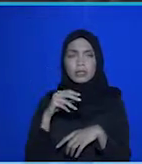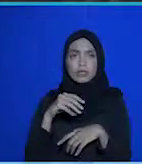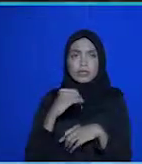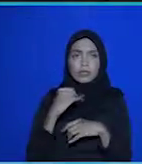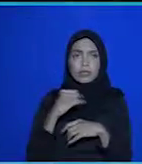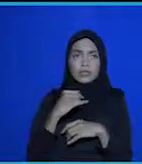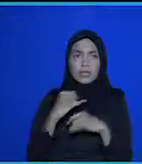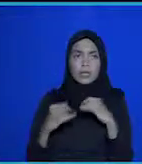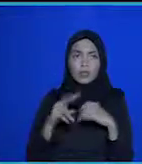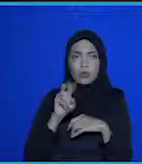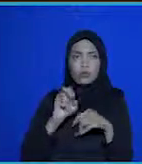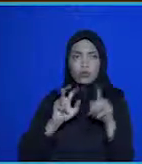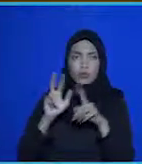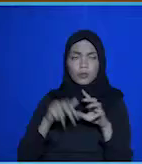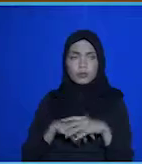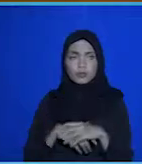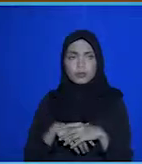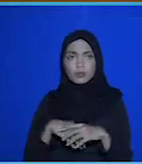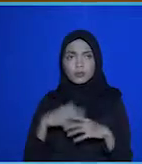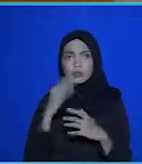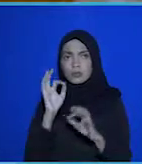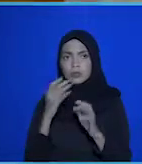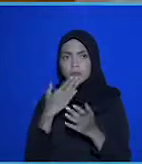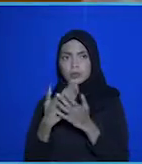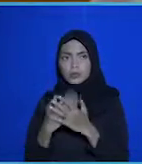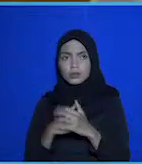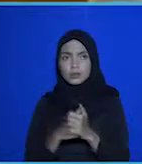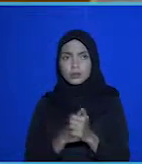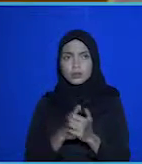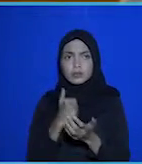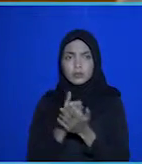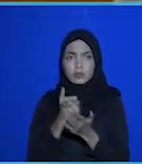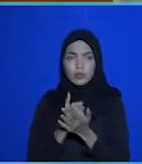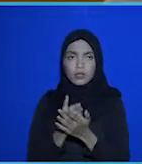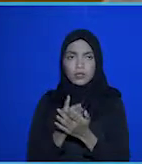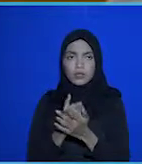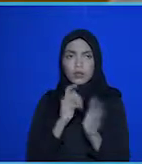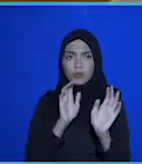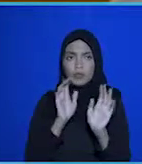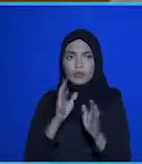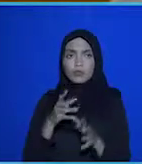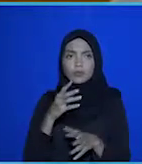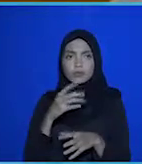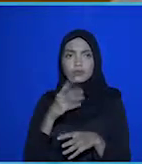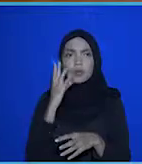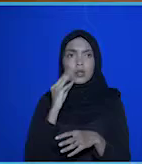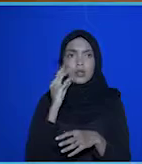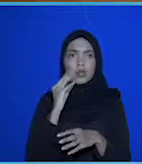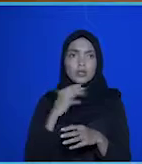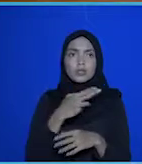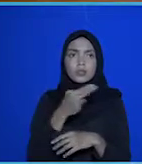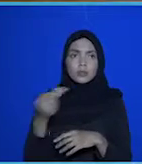2018. Baik Pak, terima kasih. Jadi sebetulnya sudah banyak pelajaran yang terjadi